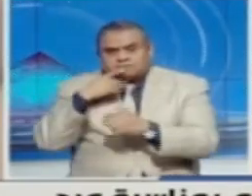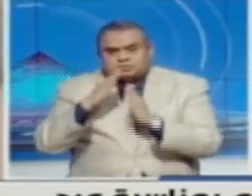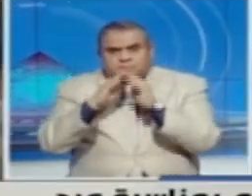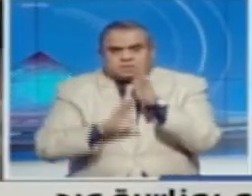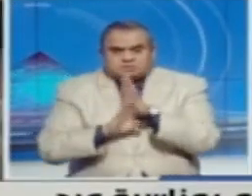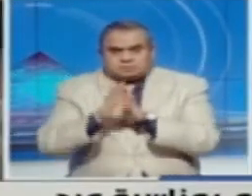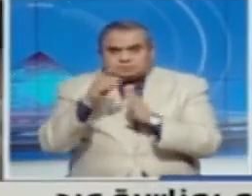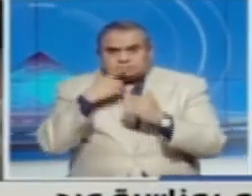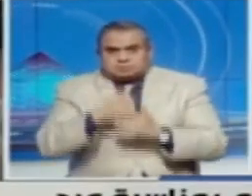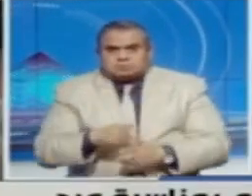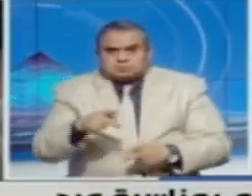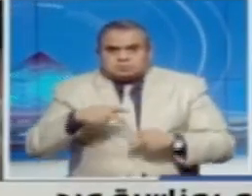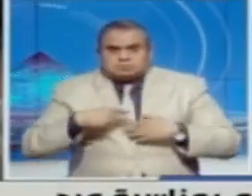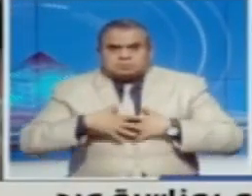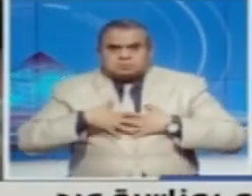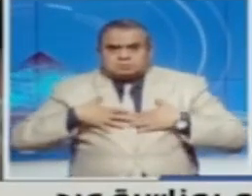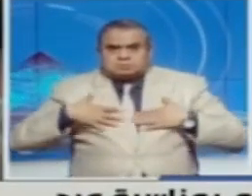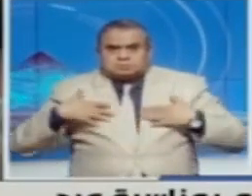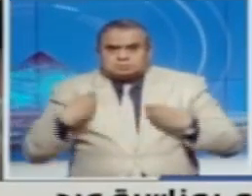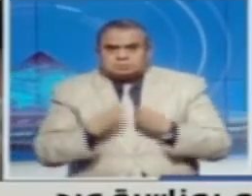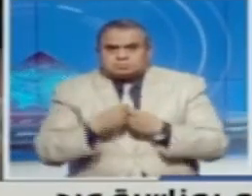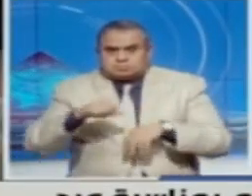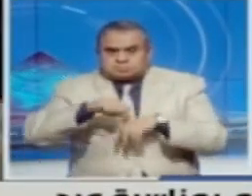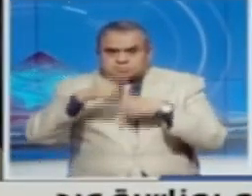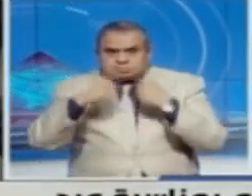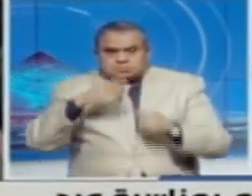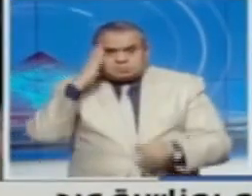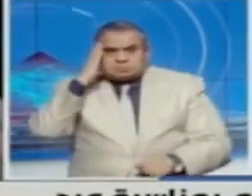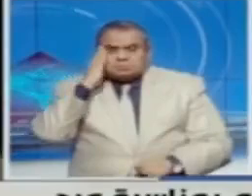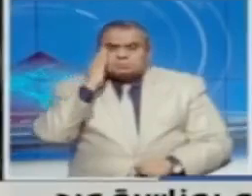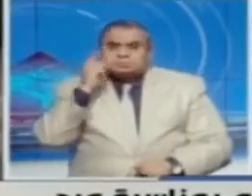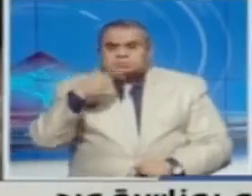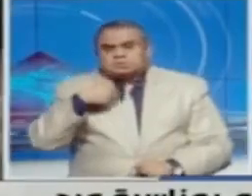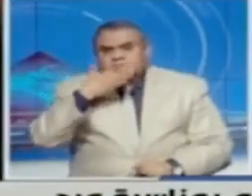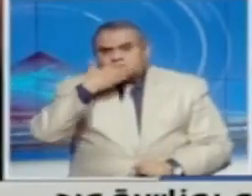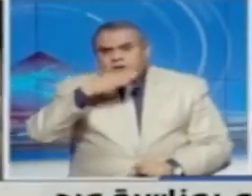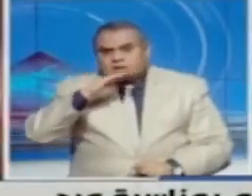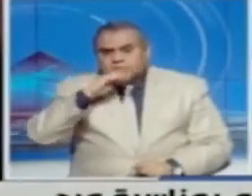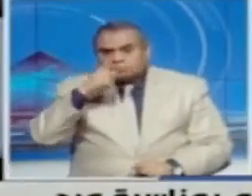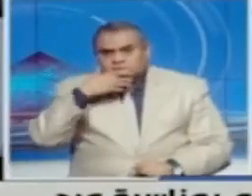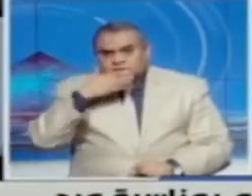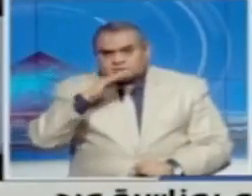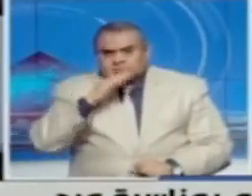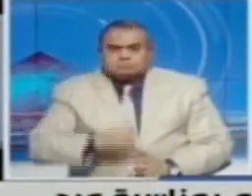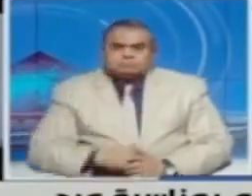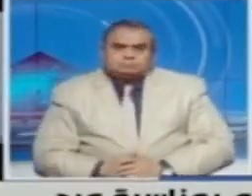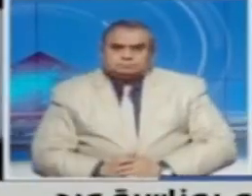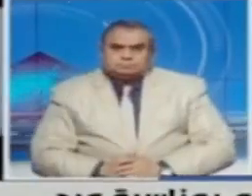الله. النهارده عيد قوي قوي قوي قوي عندي، وعند الدنيا بحالها الحمد لله الحمد لله.